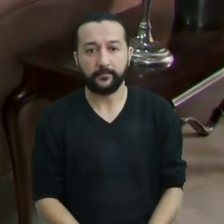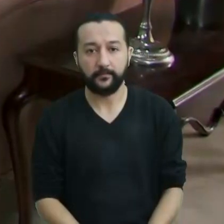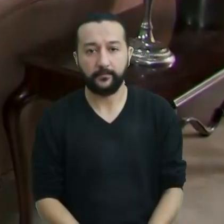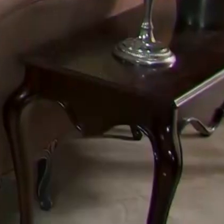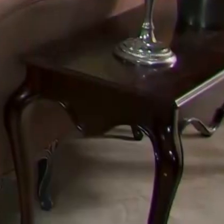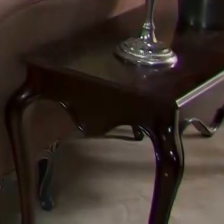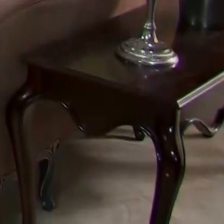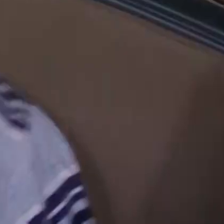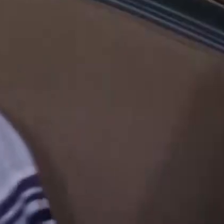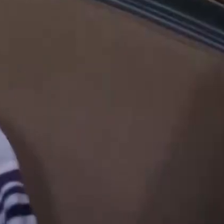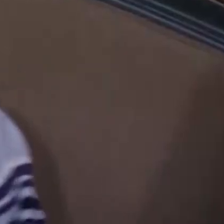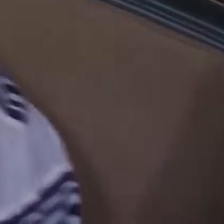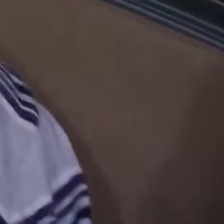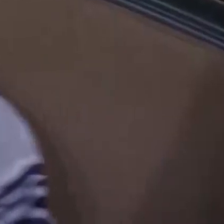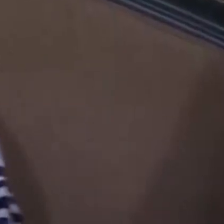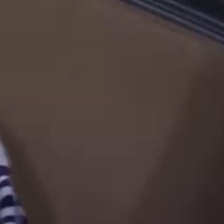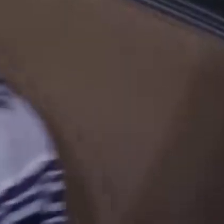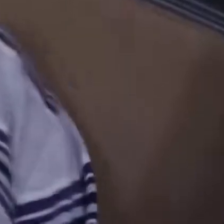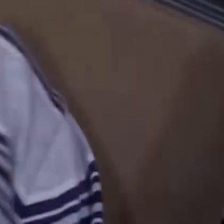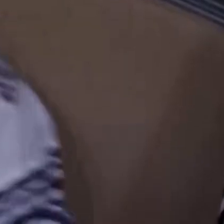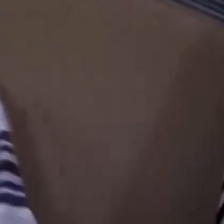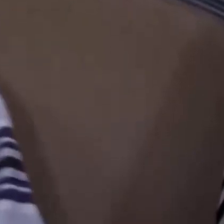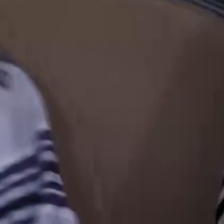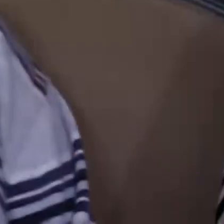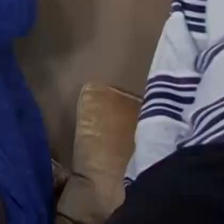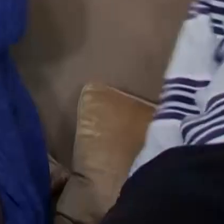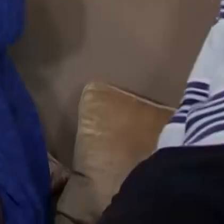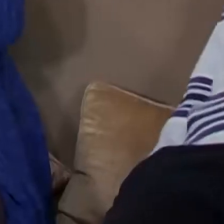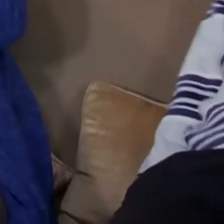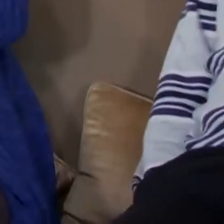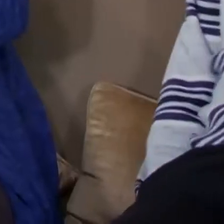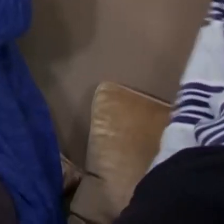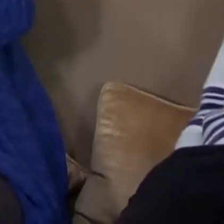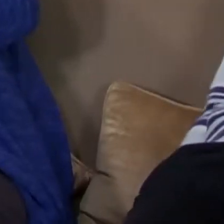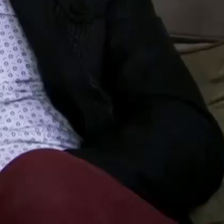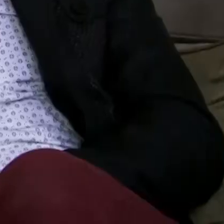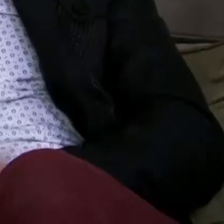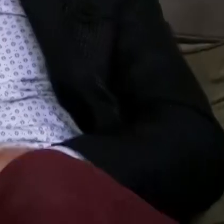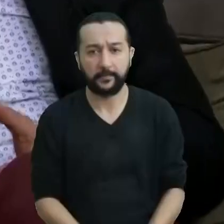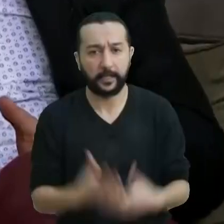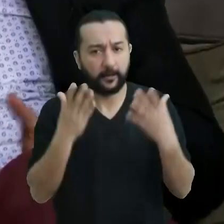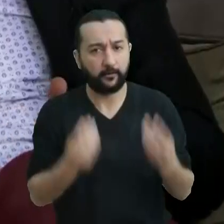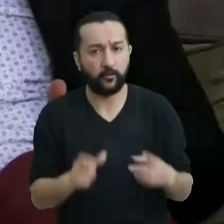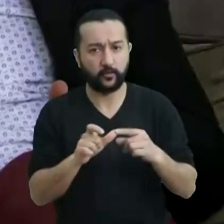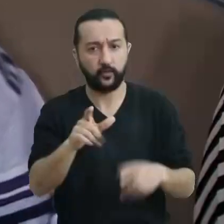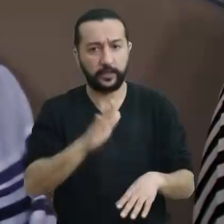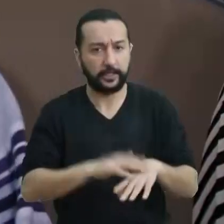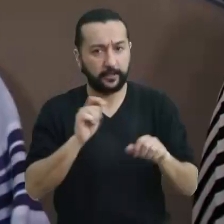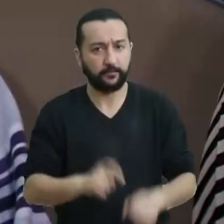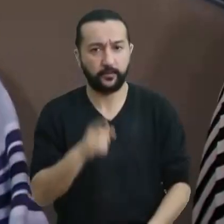Serpil'in yanına oturup sırtını mindere yasladı. Oturduğu yerde örümceği ezmek için yaylanıyor. Ne oluyor Şükrü? Ne